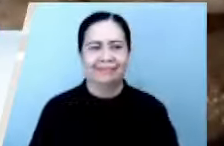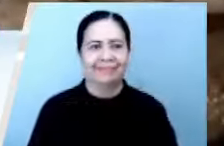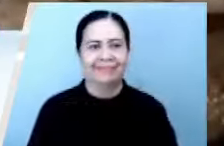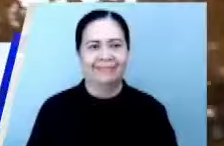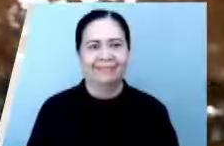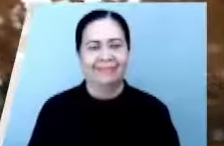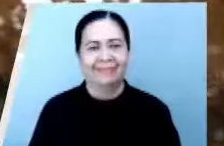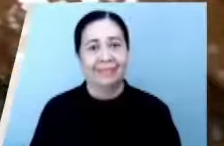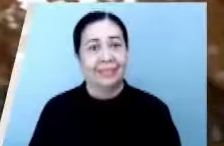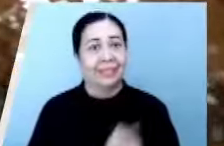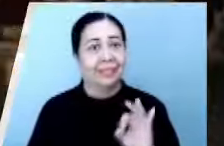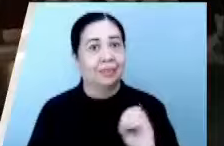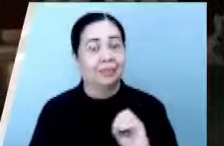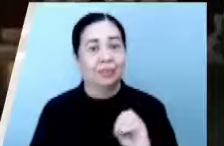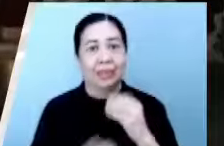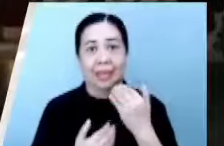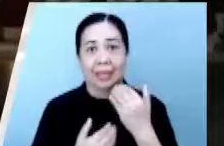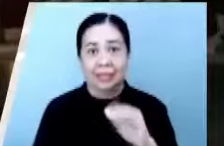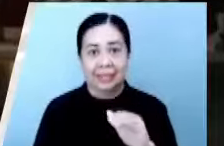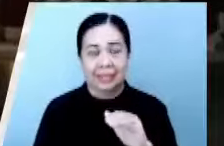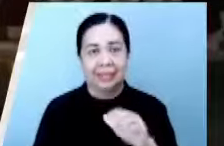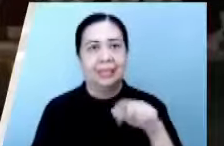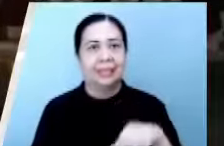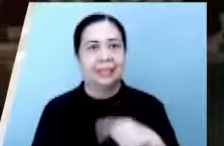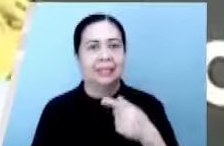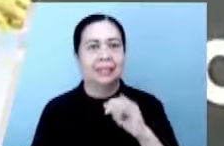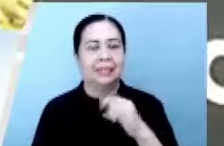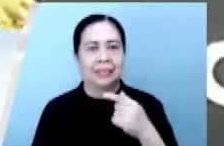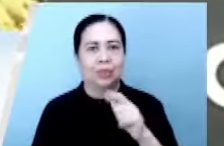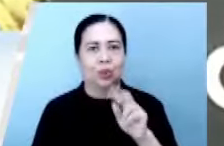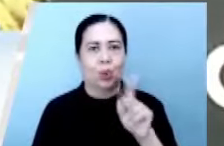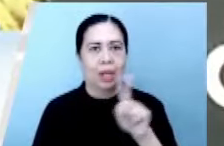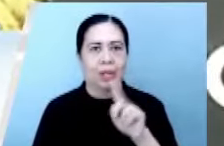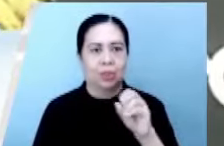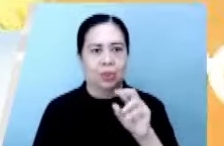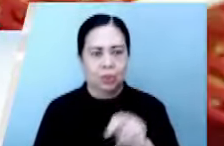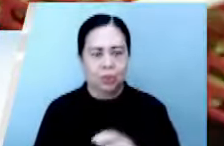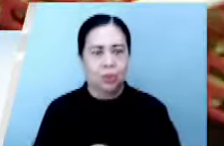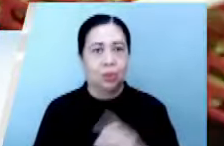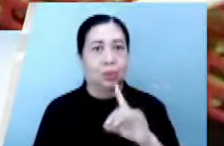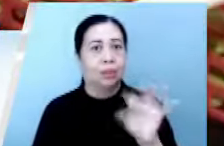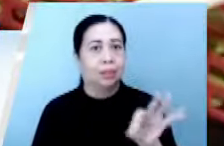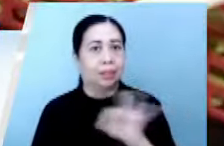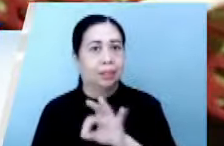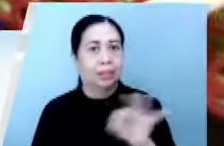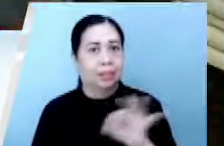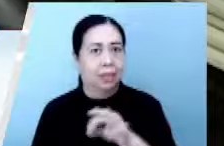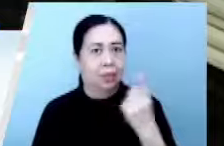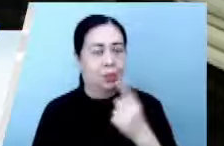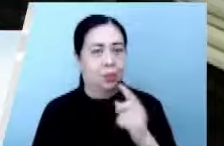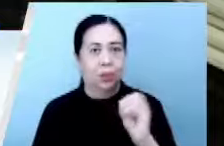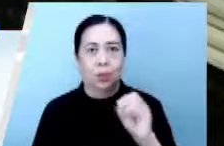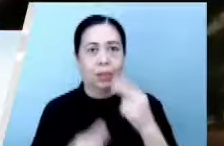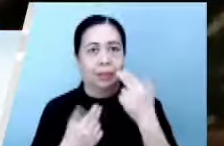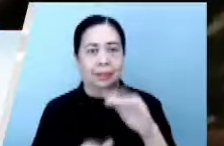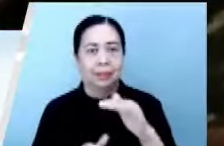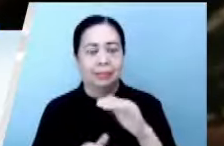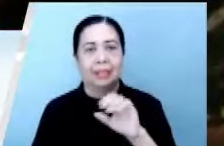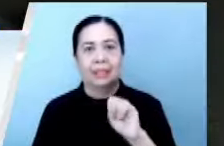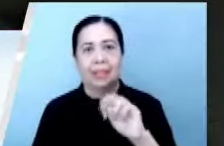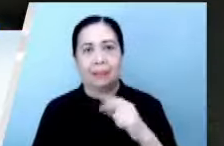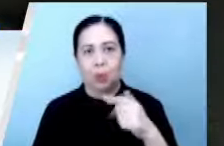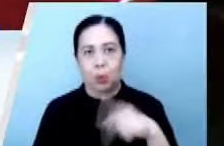Hindi naman ang trip mo, aba dito sa G-Tuazon sa Sampaloc, Maynila, 199 pesos lang ang only samgyupsal. Only ang pork,